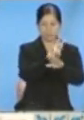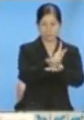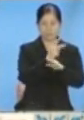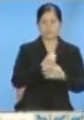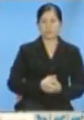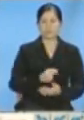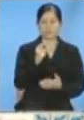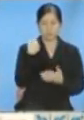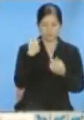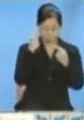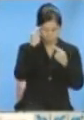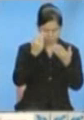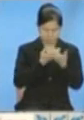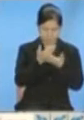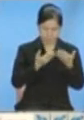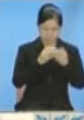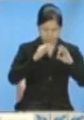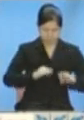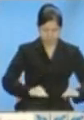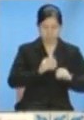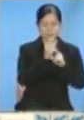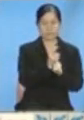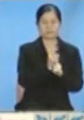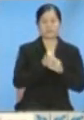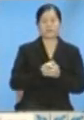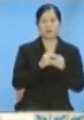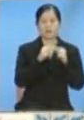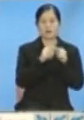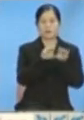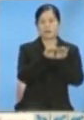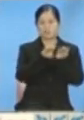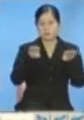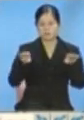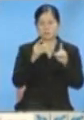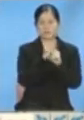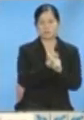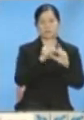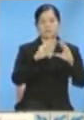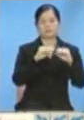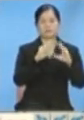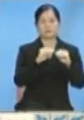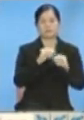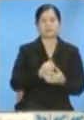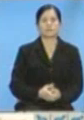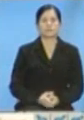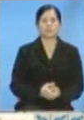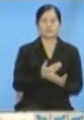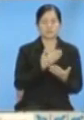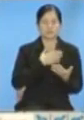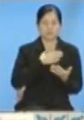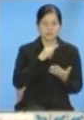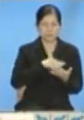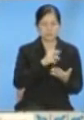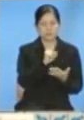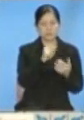มีวินิจฉัยตามข้อบังคับซึ่งใช้เป็นบรรทัดฐานในการดำเนินการประชุมอยู่แล้วครับท่านประธานครับสามารถที่จะดำเ